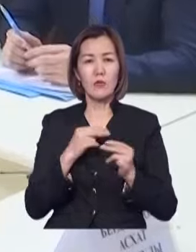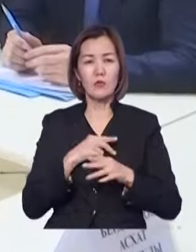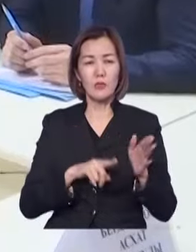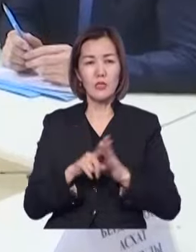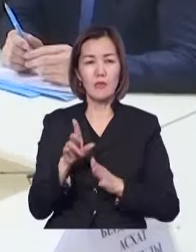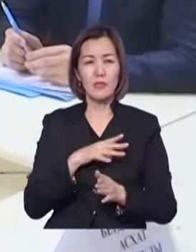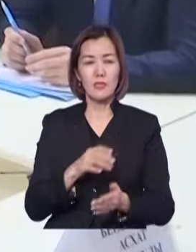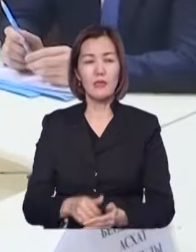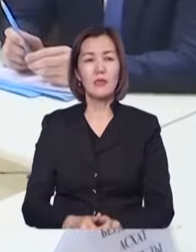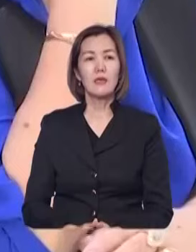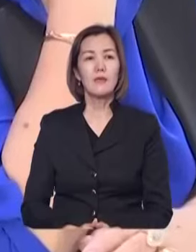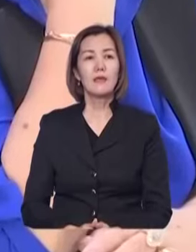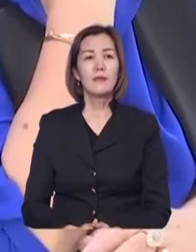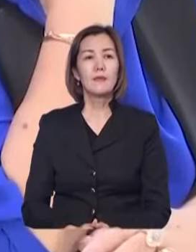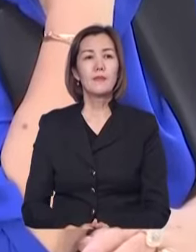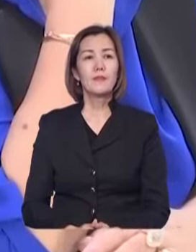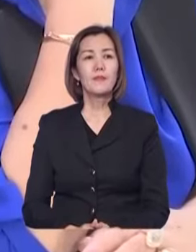басталды.